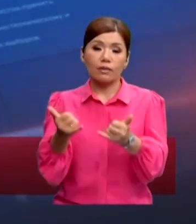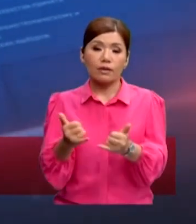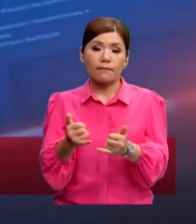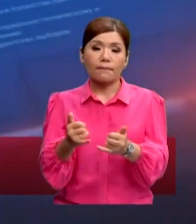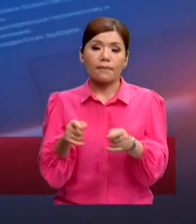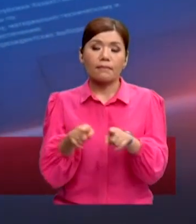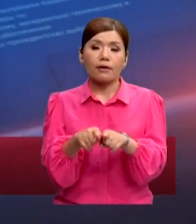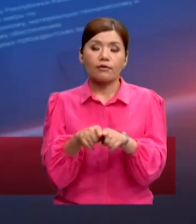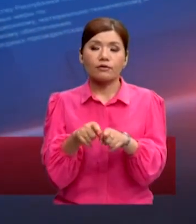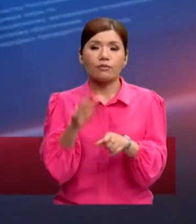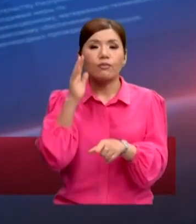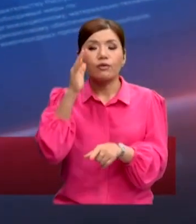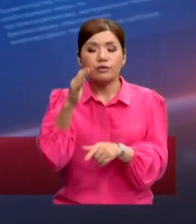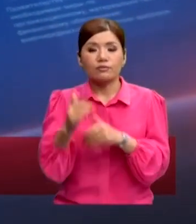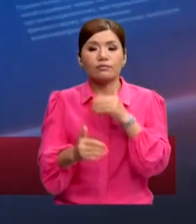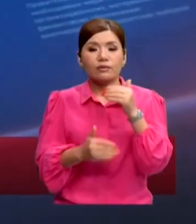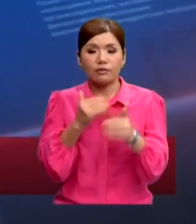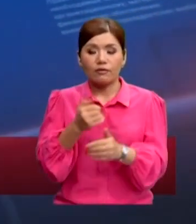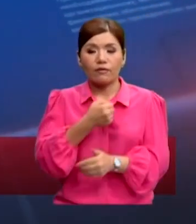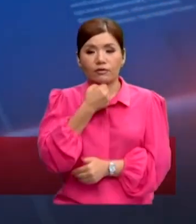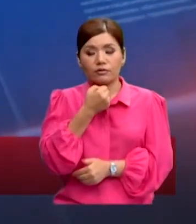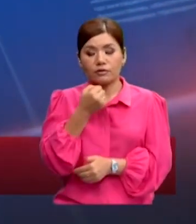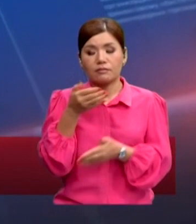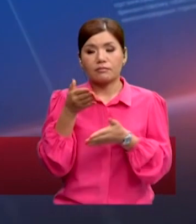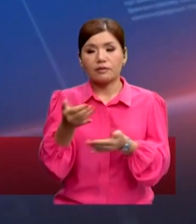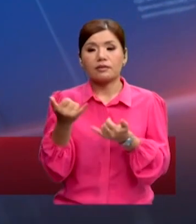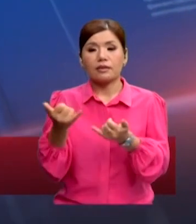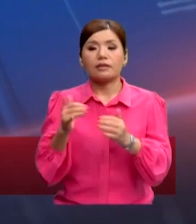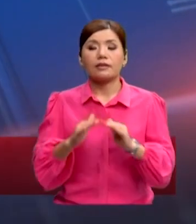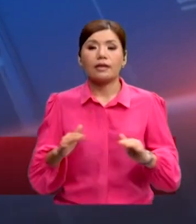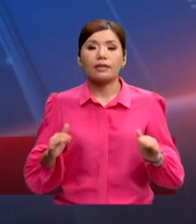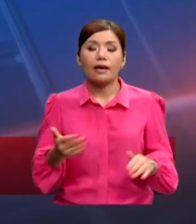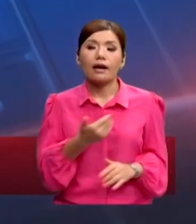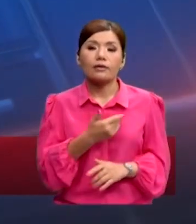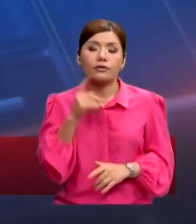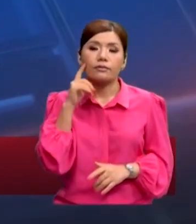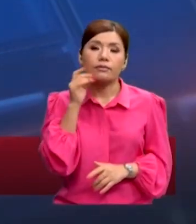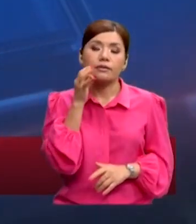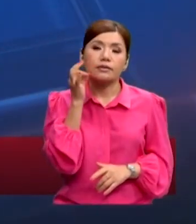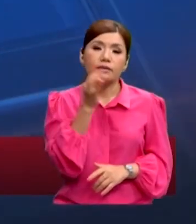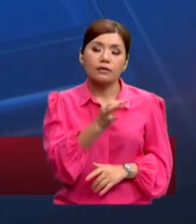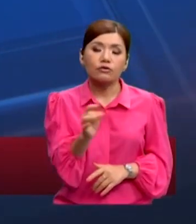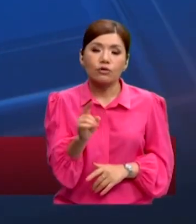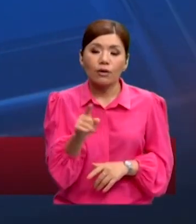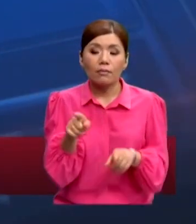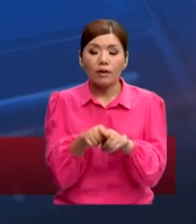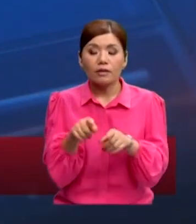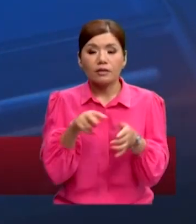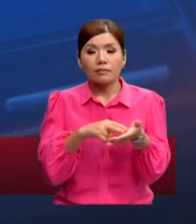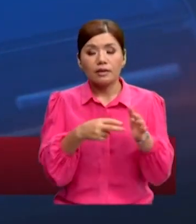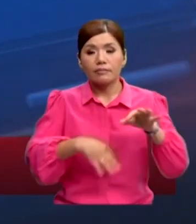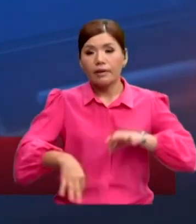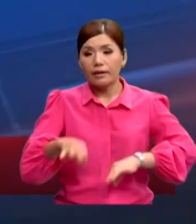отправной точкой в будущее, во взрослую жизнь для наших детей. Хотела бы отметить, что такие проекты у